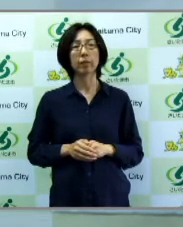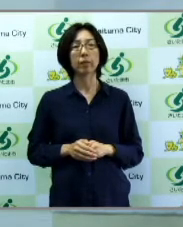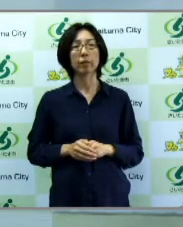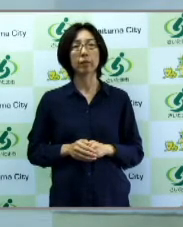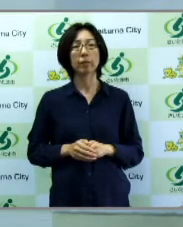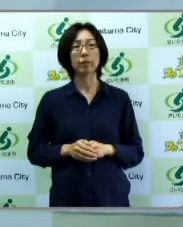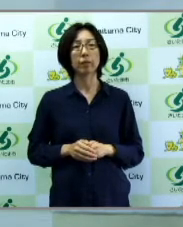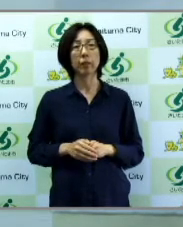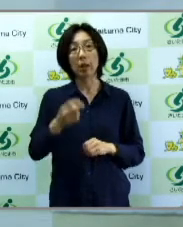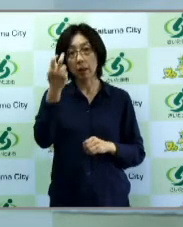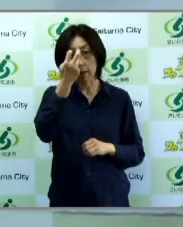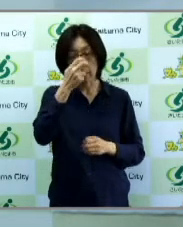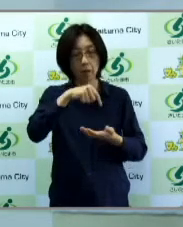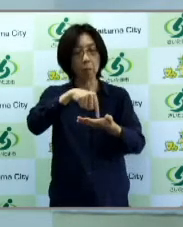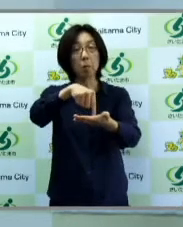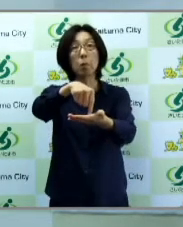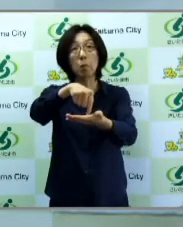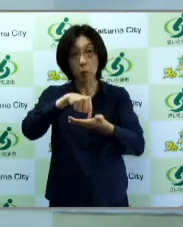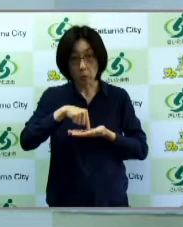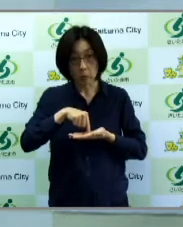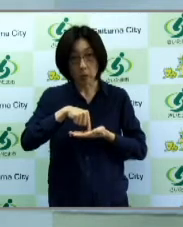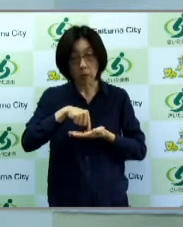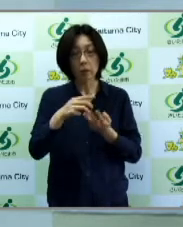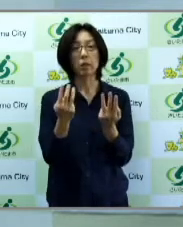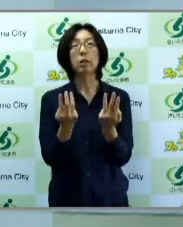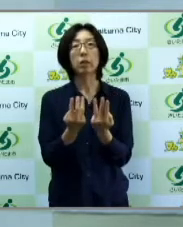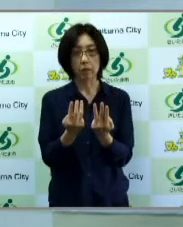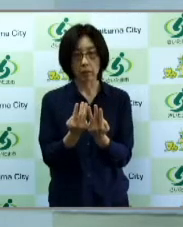申し込み者数でありますが、